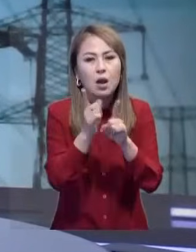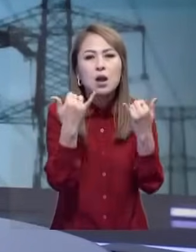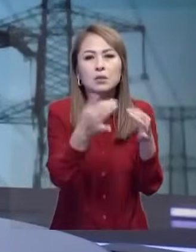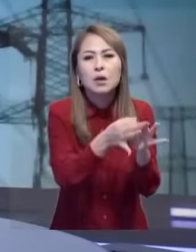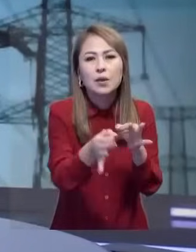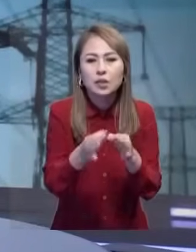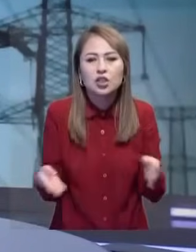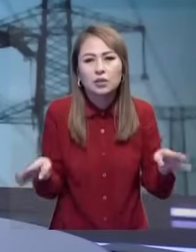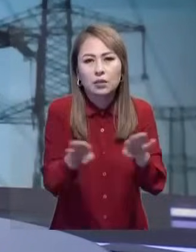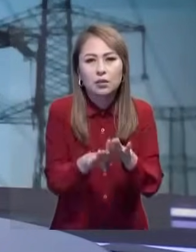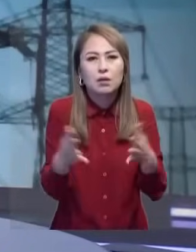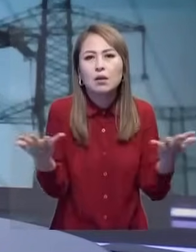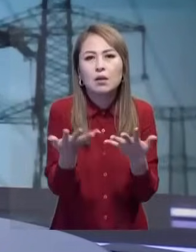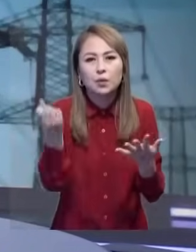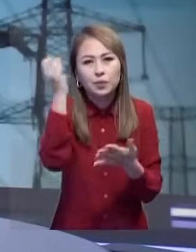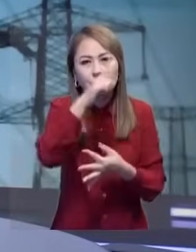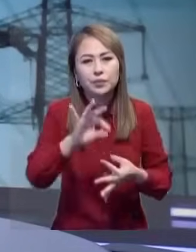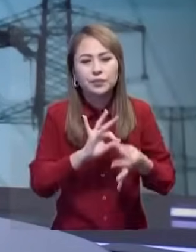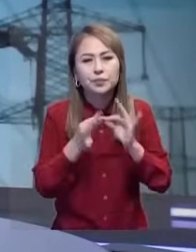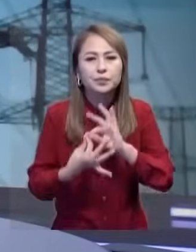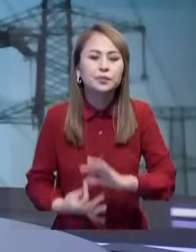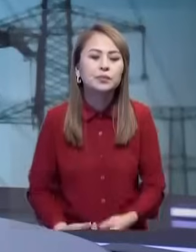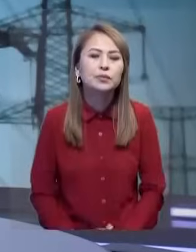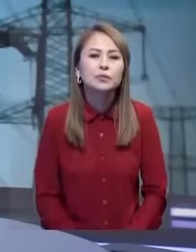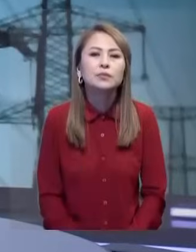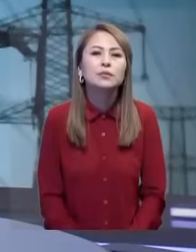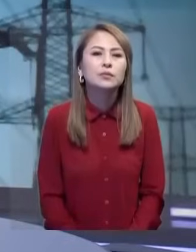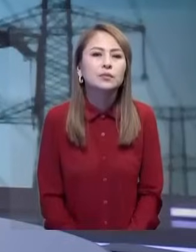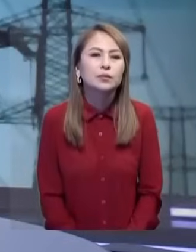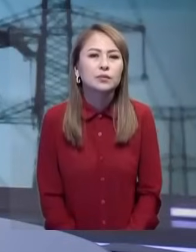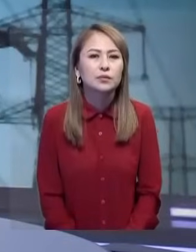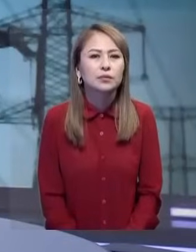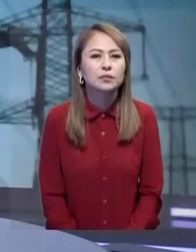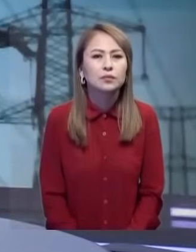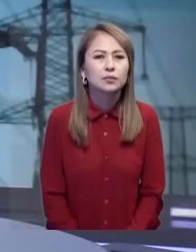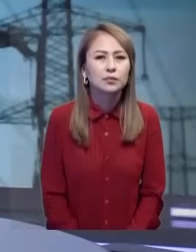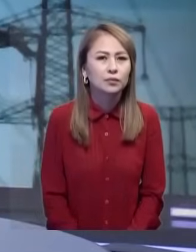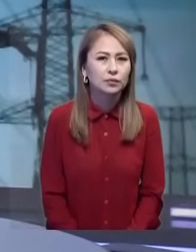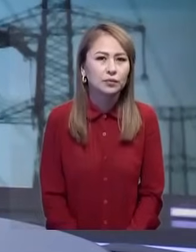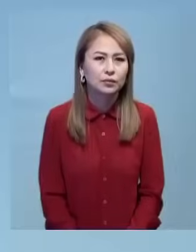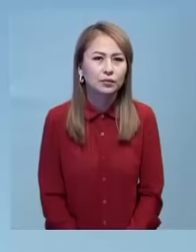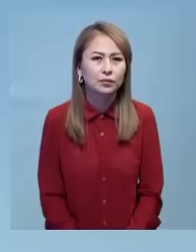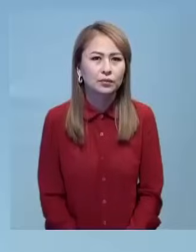қалған. Қазір аймақтағы жағдай қалай? Тақырыпты осы өңірдегі әріптесім Самат Қайырденұлы сабақтасын.